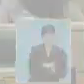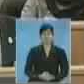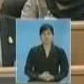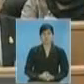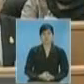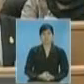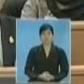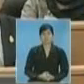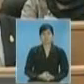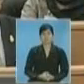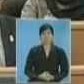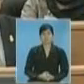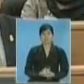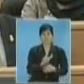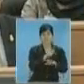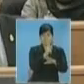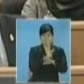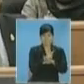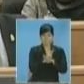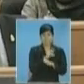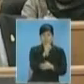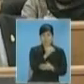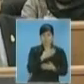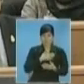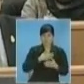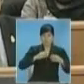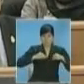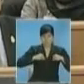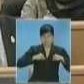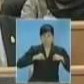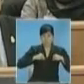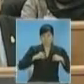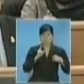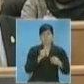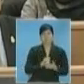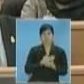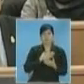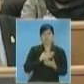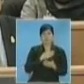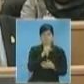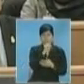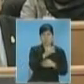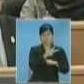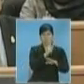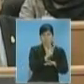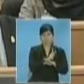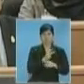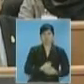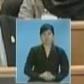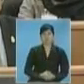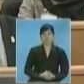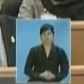ร บังเอิญท่านประธานบอกว่ากระผมเห็นชอบด้วยนะครับผมกราบเรียนย้ำกับท่านประธานอีกครั้งครับสิ่งที่ผมได้เค